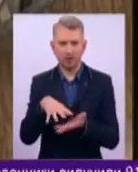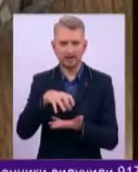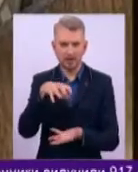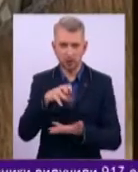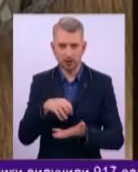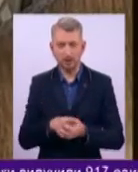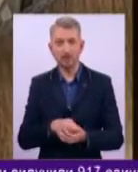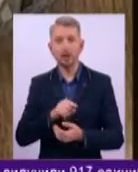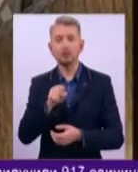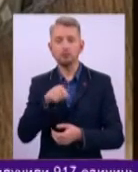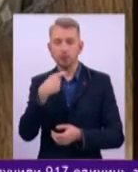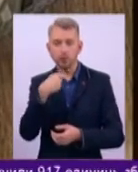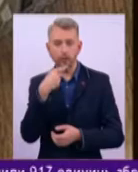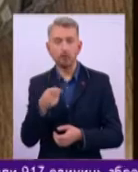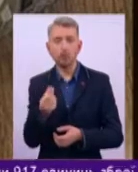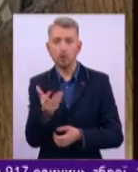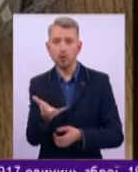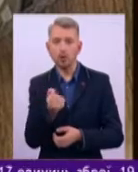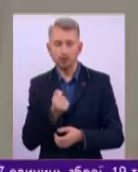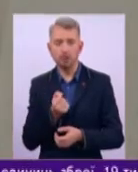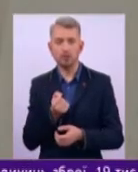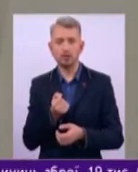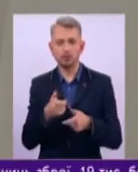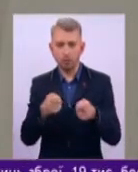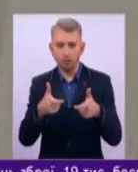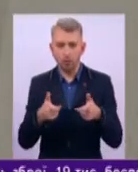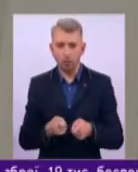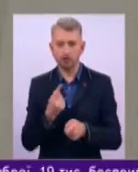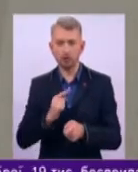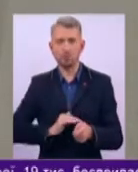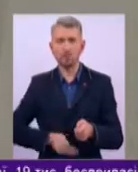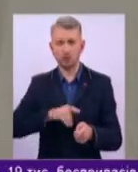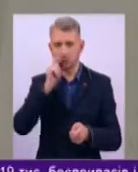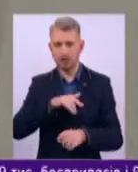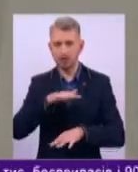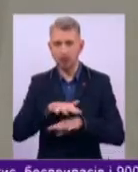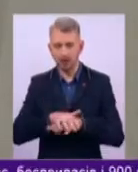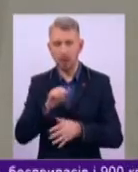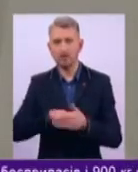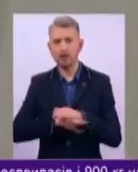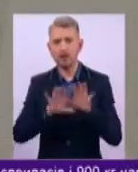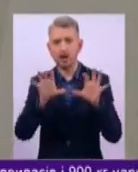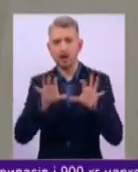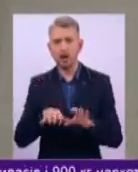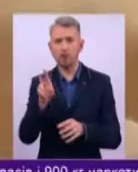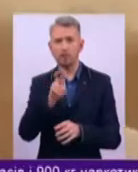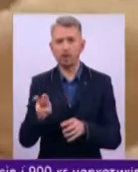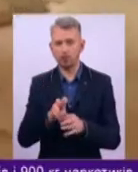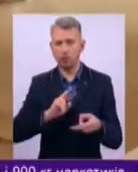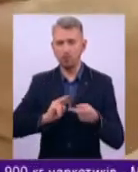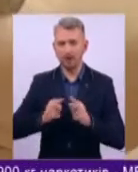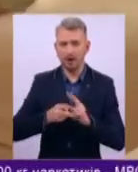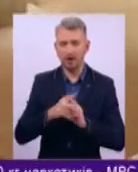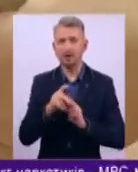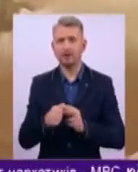словами затриманого, ці гроші він отримав у фірмовій упаковці одного з приватних українських банків від нелегального валютного міняйли за продаж